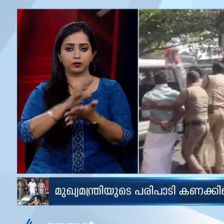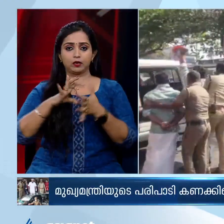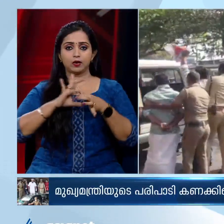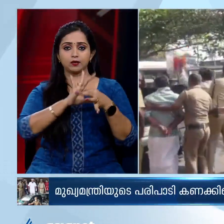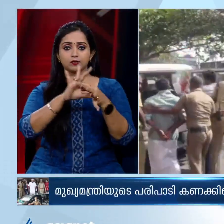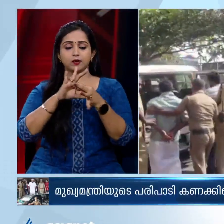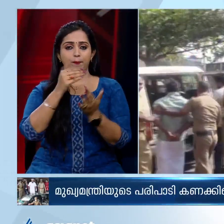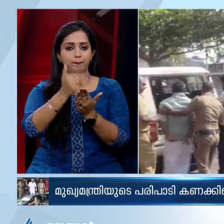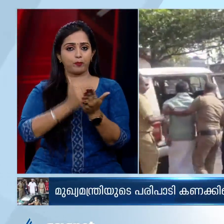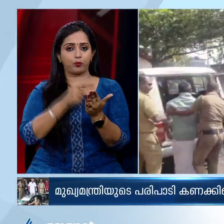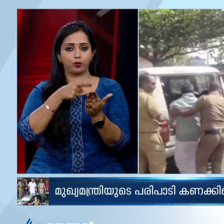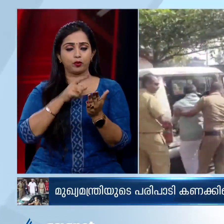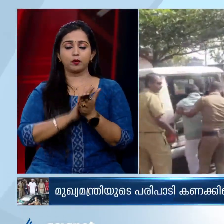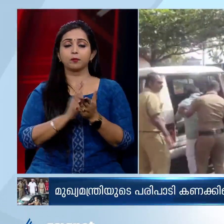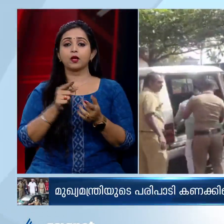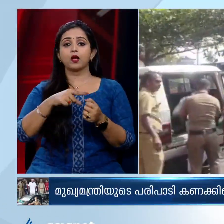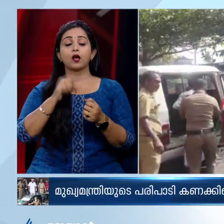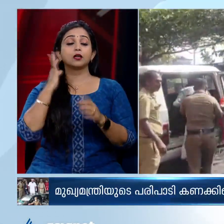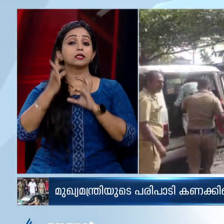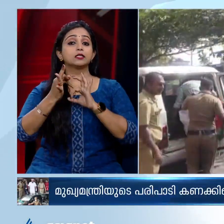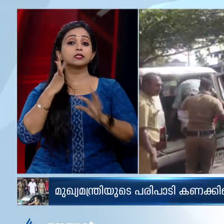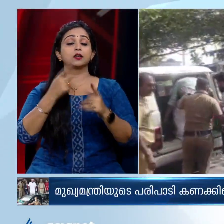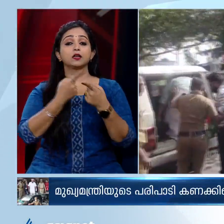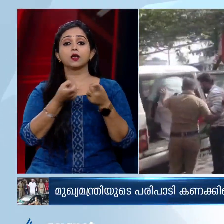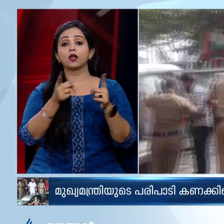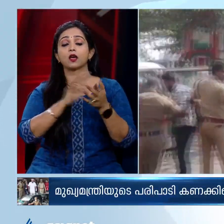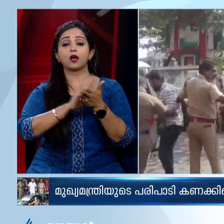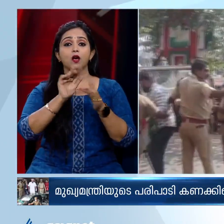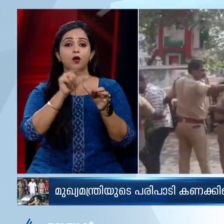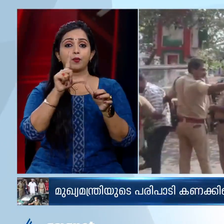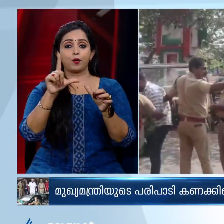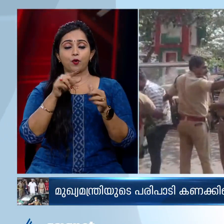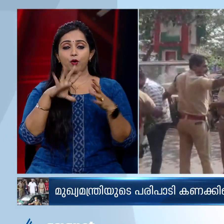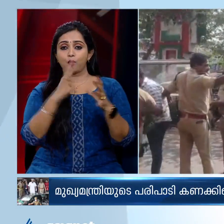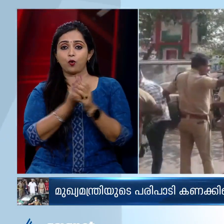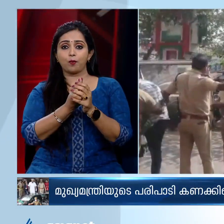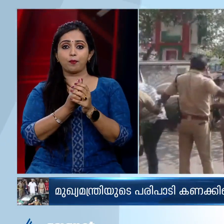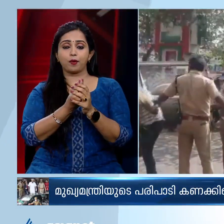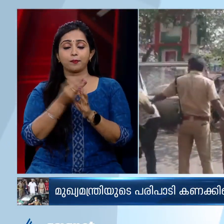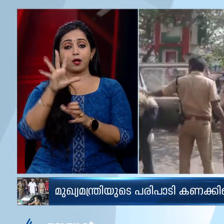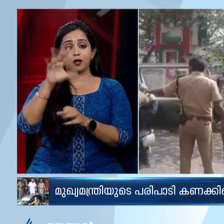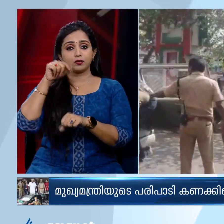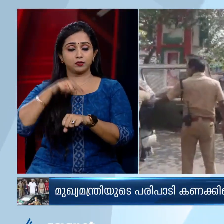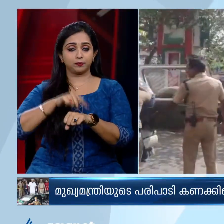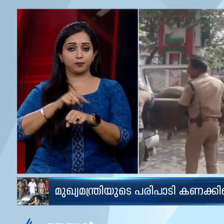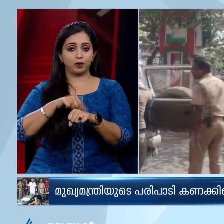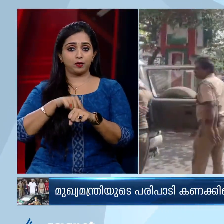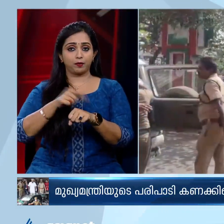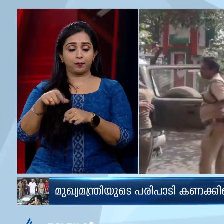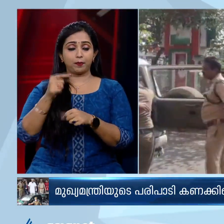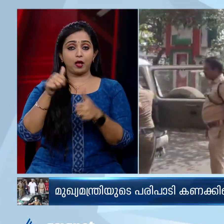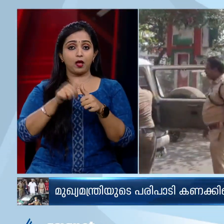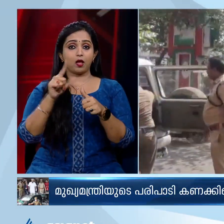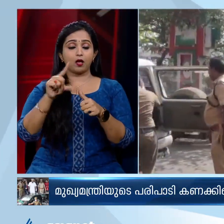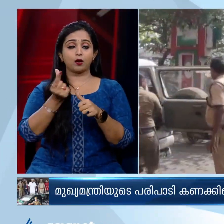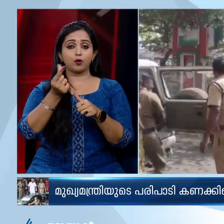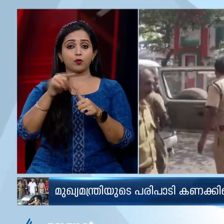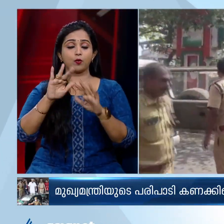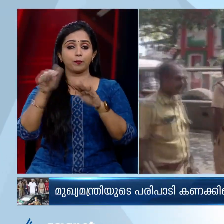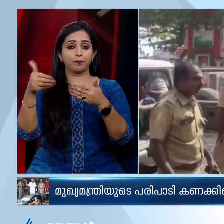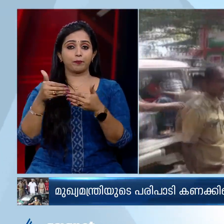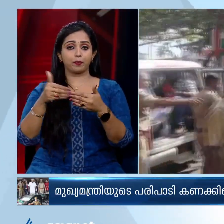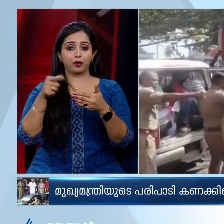ഒരു പരിപാടി, അത് കൊല്ലം ടൗൺ ഹാളിലാണ് ഉള്ളത്. പിന്നാലെ തന്നെ 5 മണിയോടുകൂടി തന്നെ ALU സംസ്ഥാന സമ്മേളനമാണുള്ളത്.